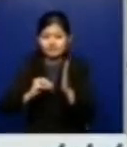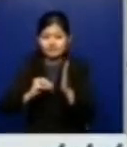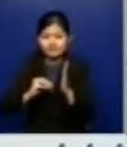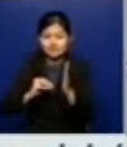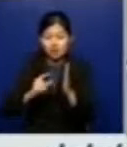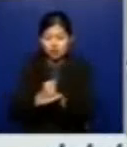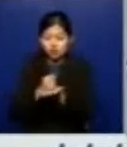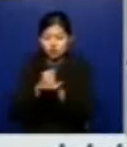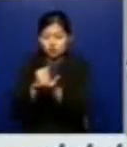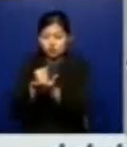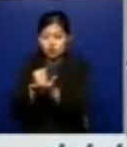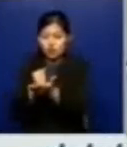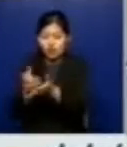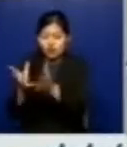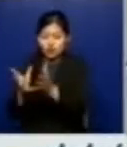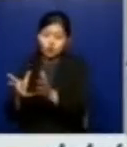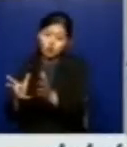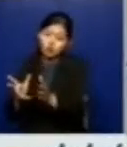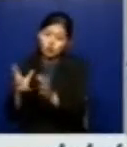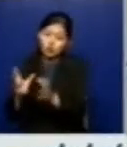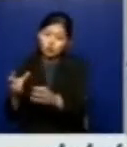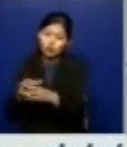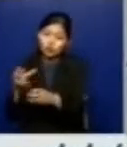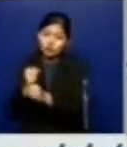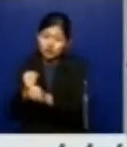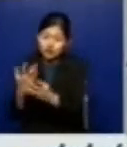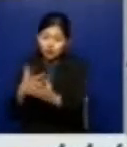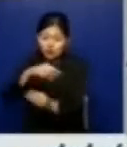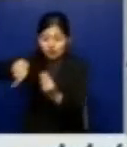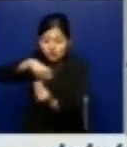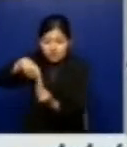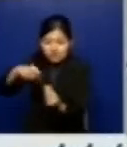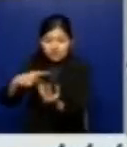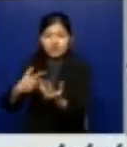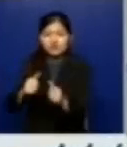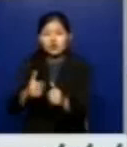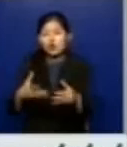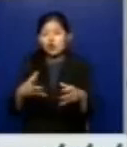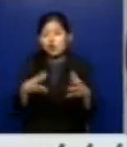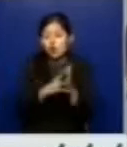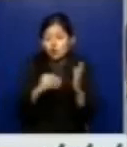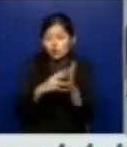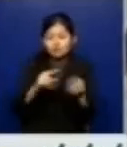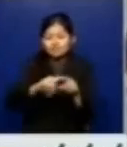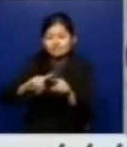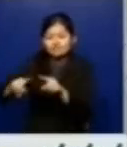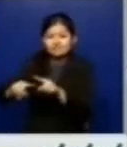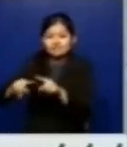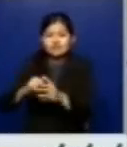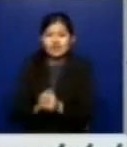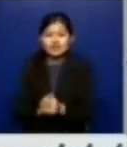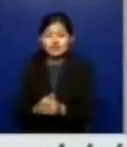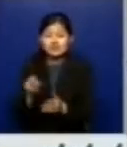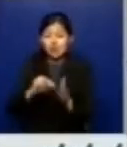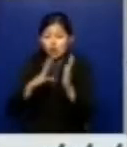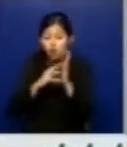ช่วยผู้ประกอบการหรืออบรมสร้างเศรษฐกิจหรืออบรมกลุ่มวิสาหกิจอบรมต่างๆเนี่ยนะครับจะใช้อบรม